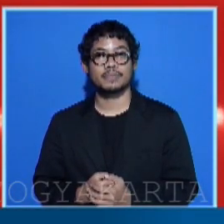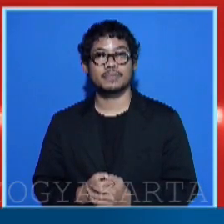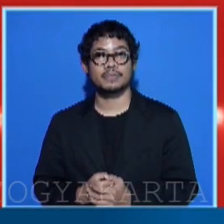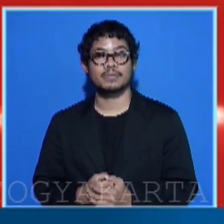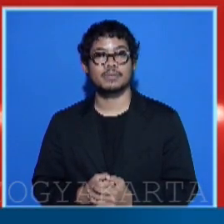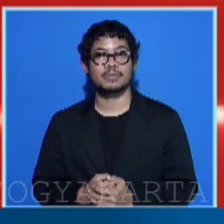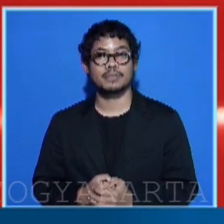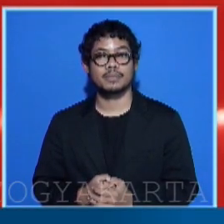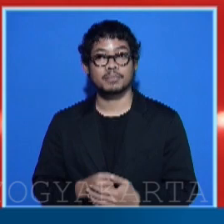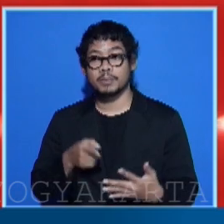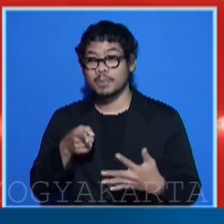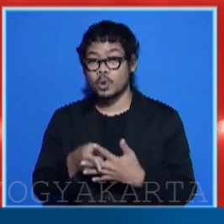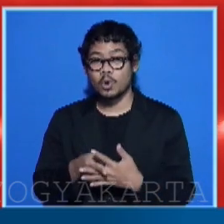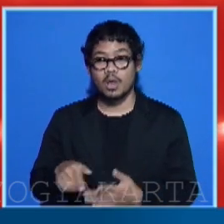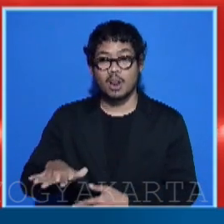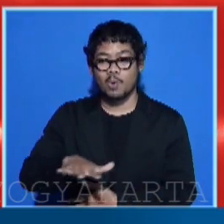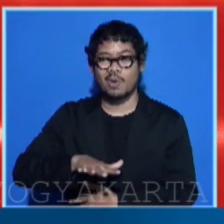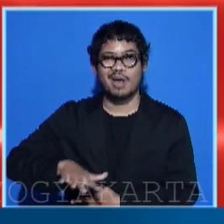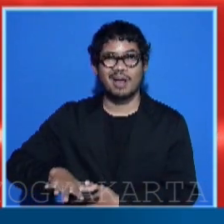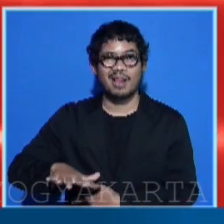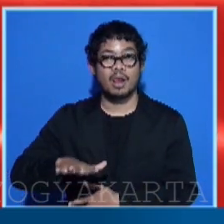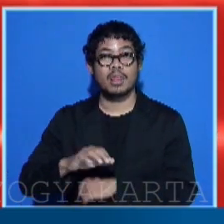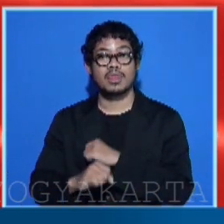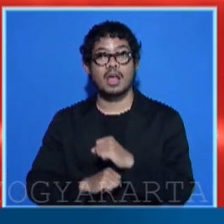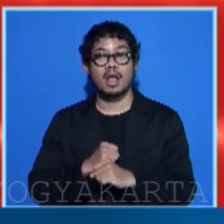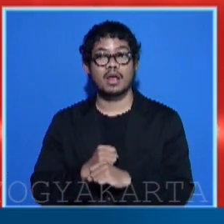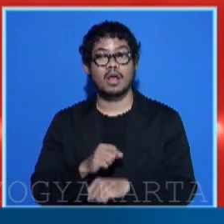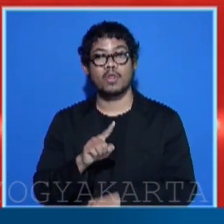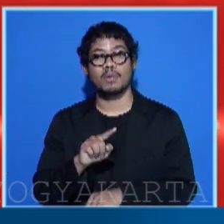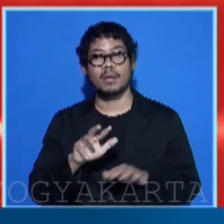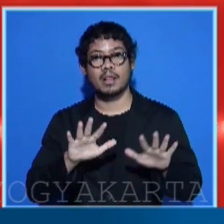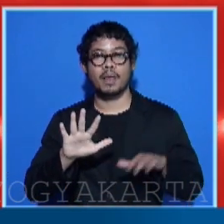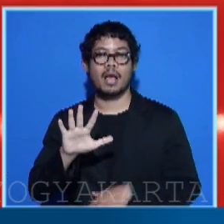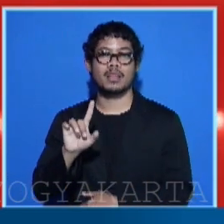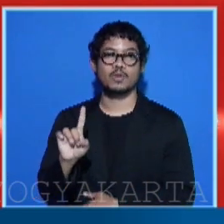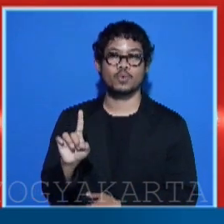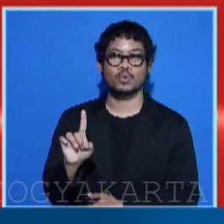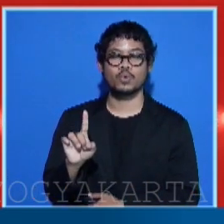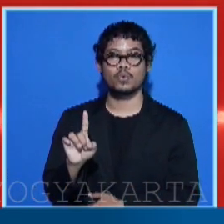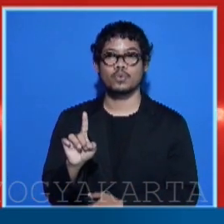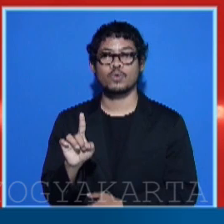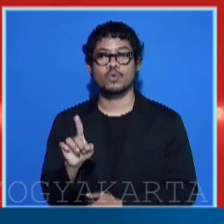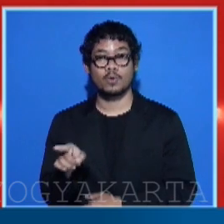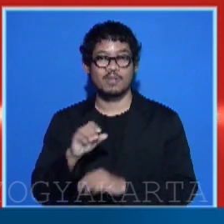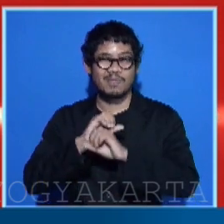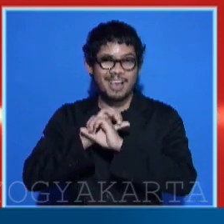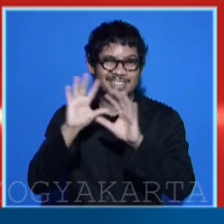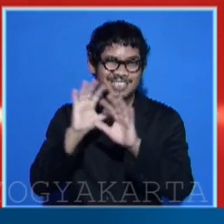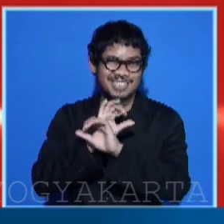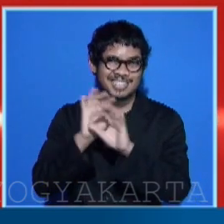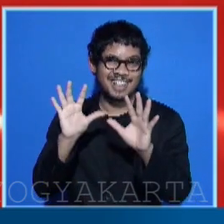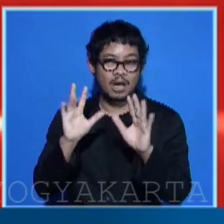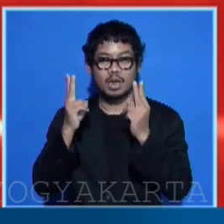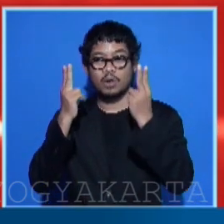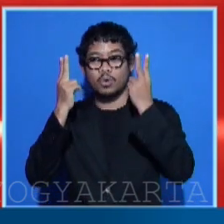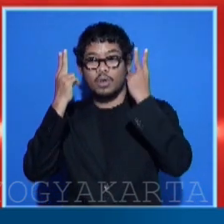Pemilu lokal tahun 1951 yang diprakarsai oleh Sri Sultan